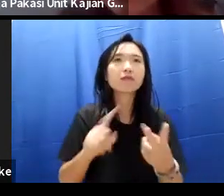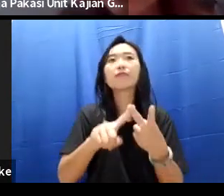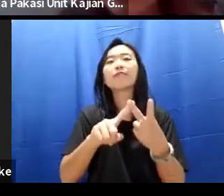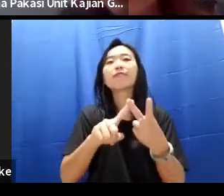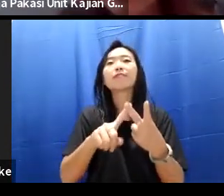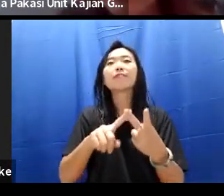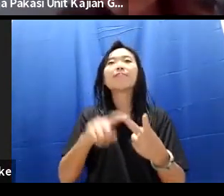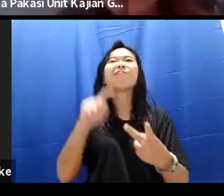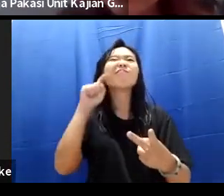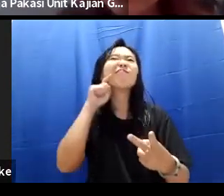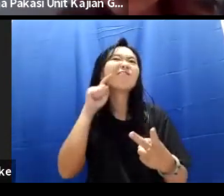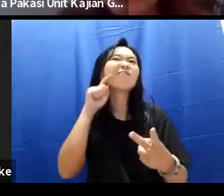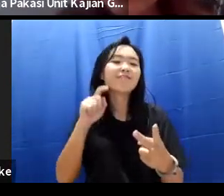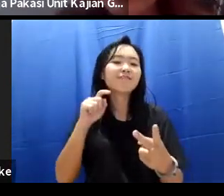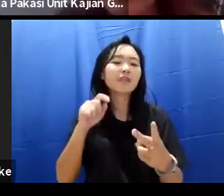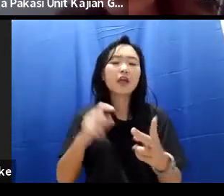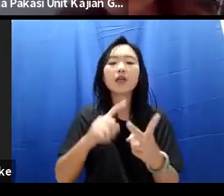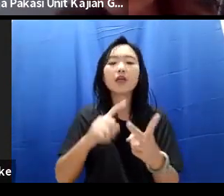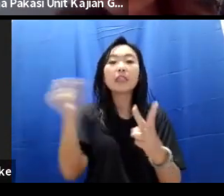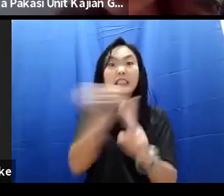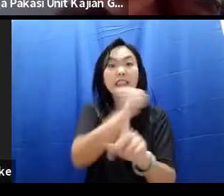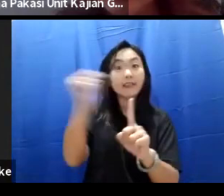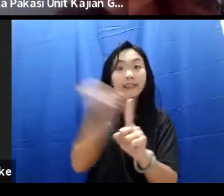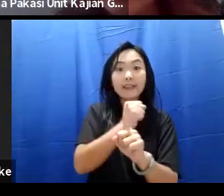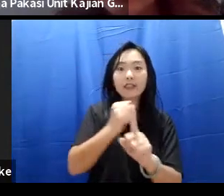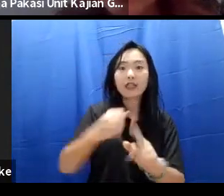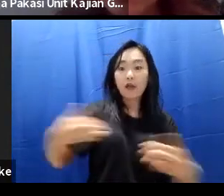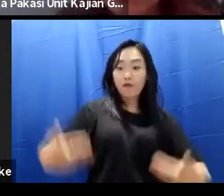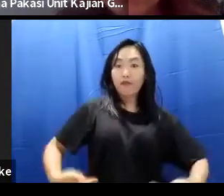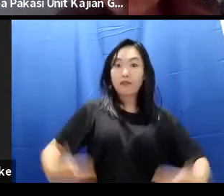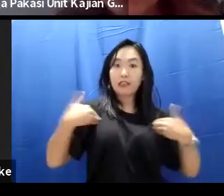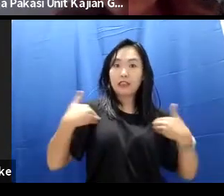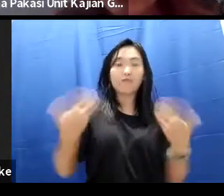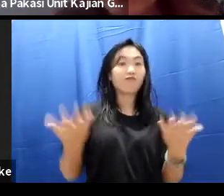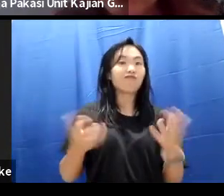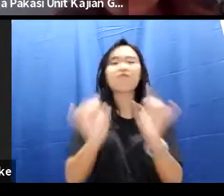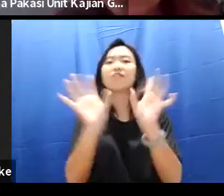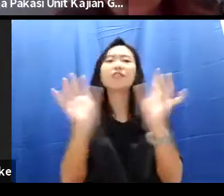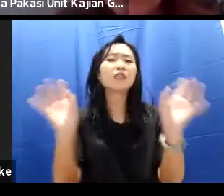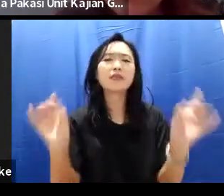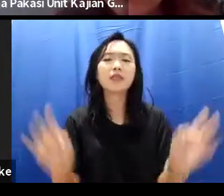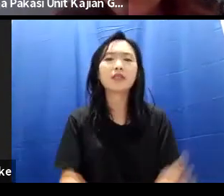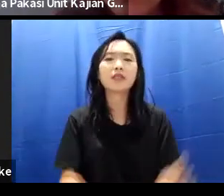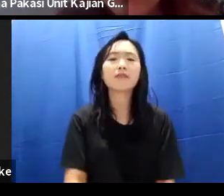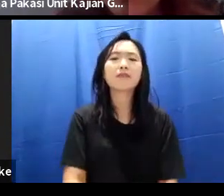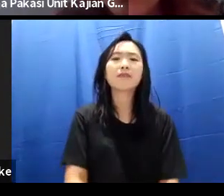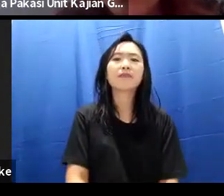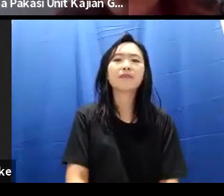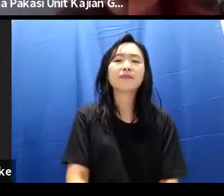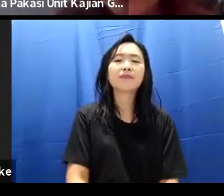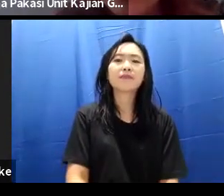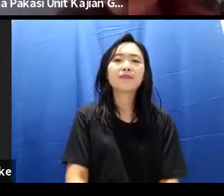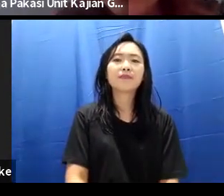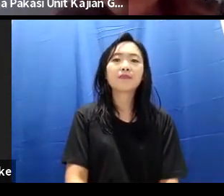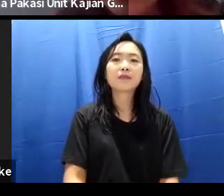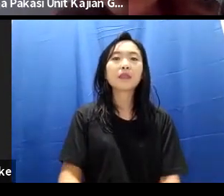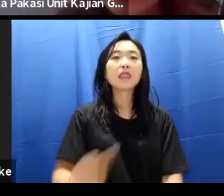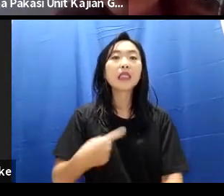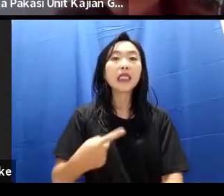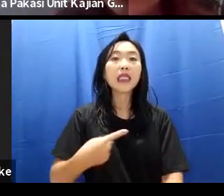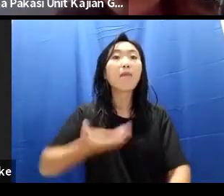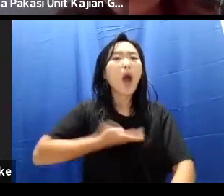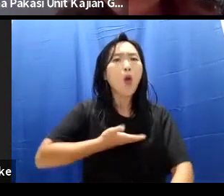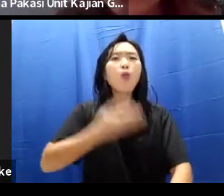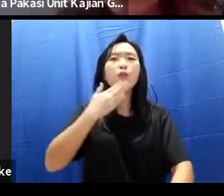juga kita ingin mengetahui sebenarnya produksi pengetahuan berperspektif feminist gitu ya, yang dilakukan